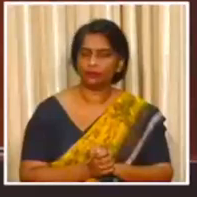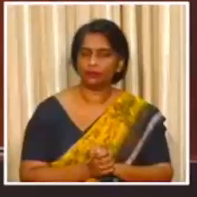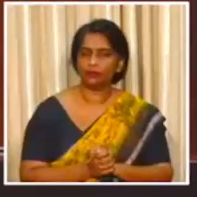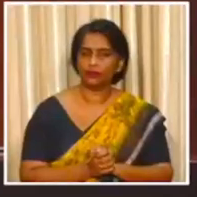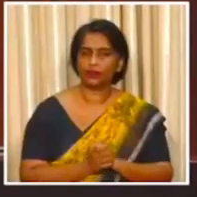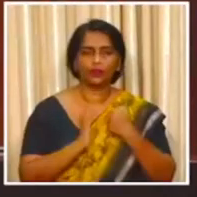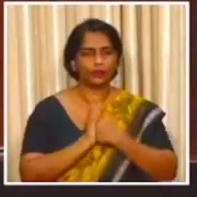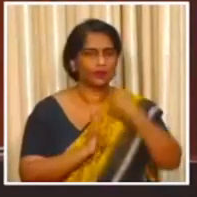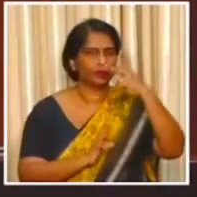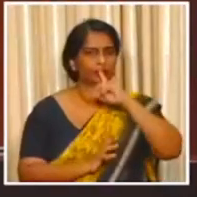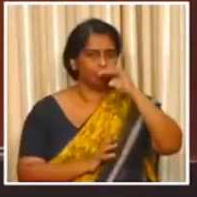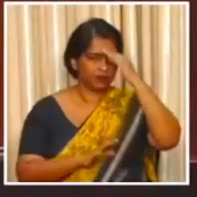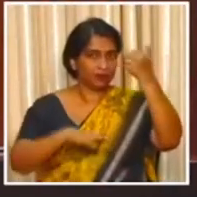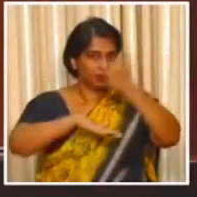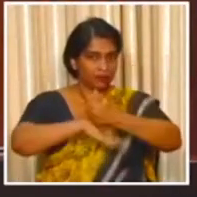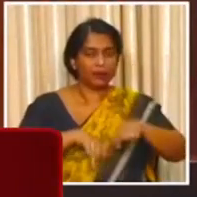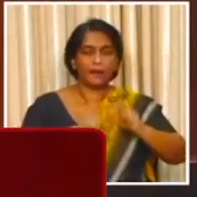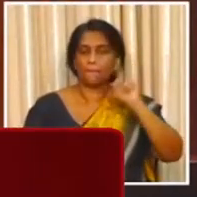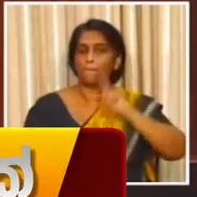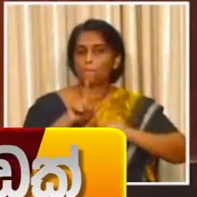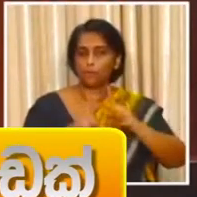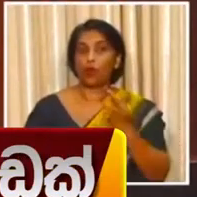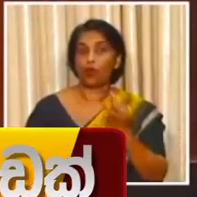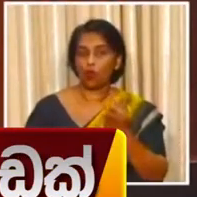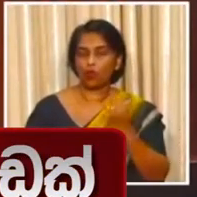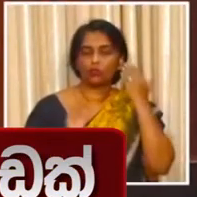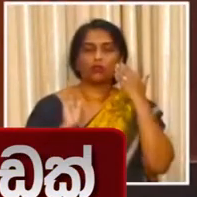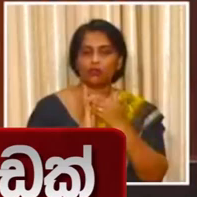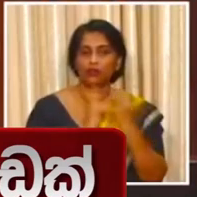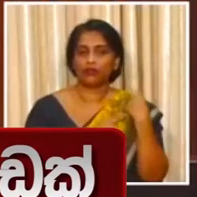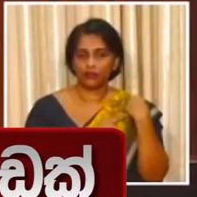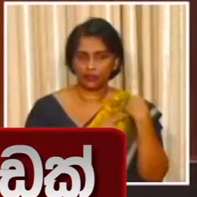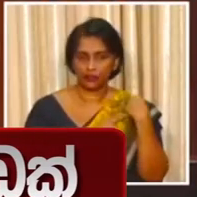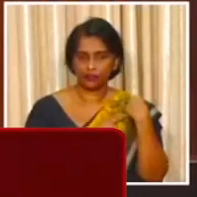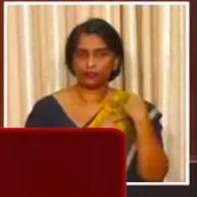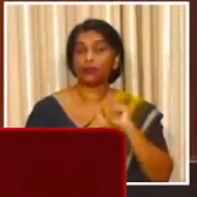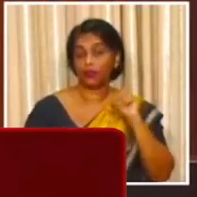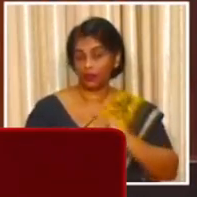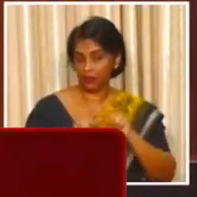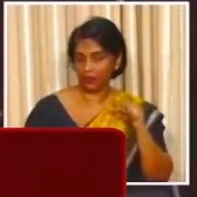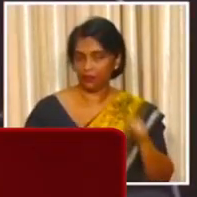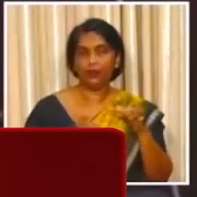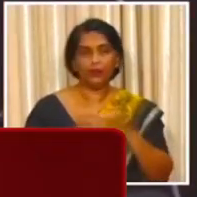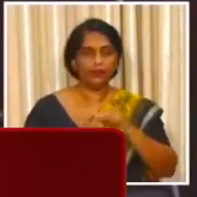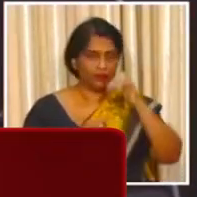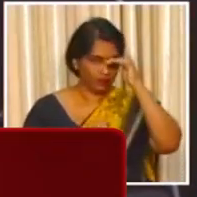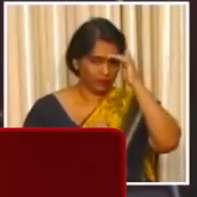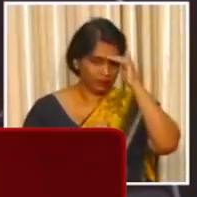ගරු නියෝජ කතානායකතුමා, ඔබතුමා මුලසන දරන මේ සභාව තමයි මුදල් පිළිබඳව වගකිය යුත්තේ. පාර්ලිමේන්තු දැන් පක්ෂ